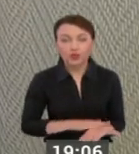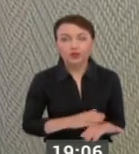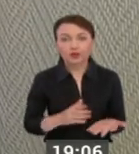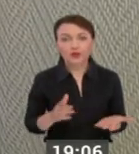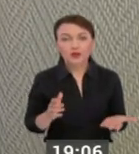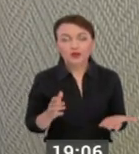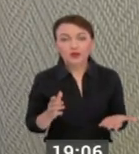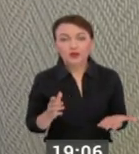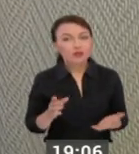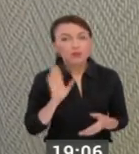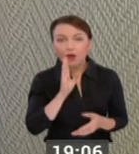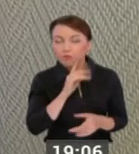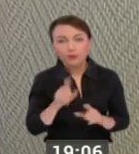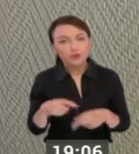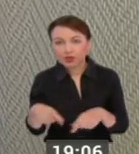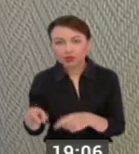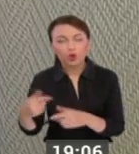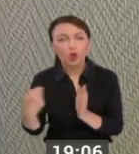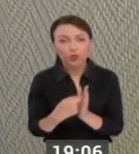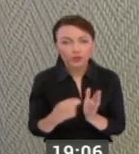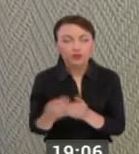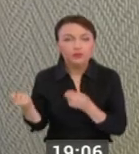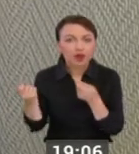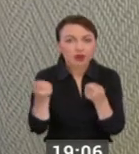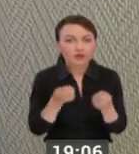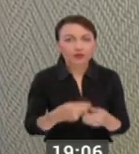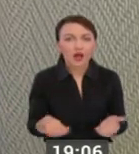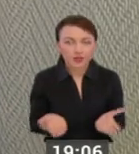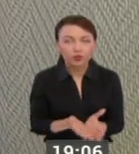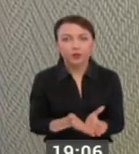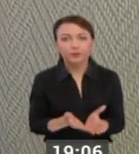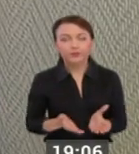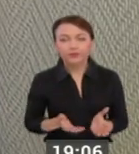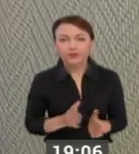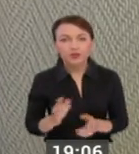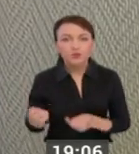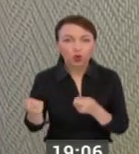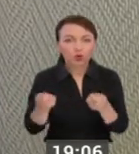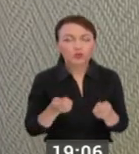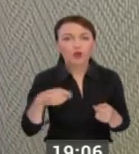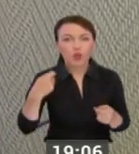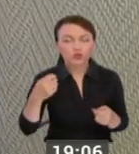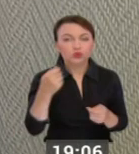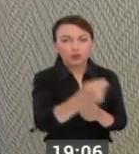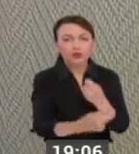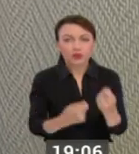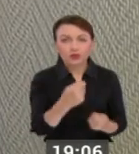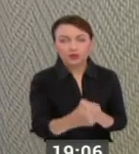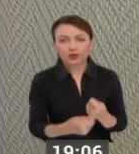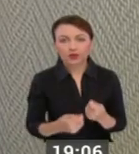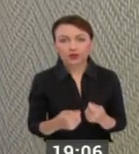не мама мене змушена була бігти, кормити, нести мені тарілку, так доносити мені ложку або вилку до